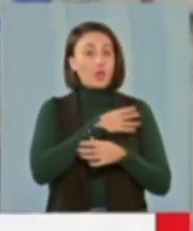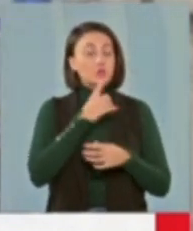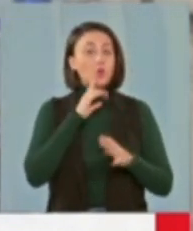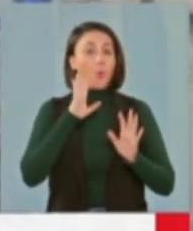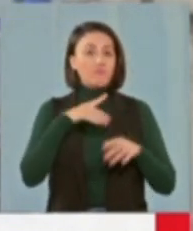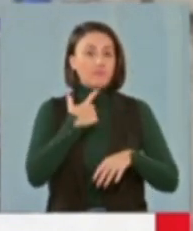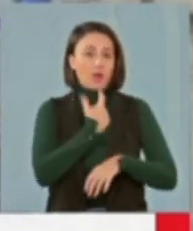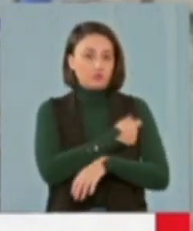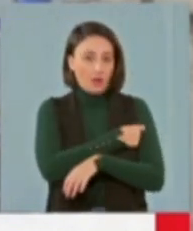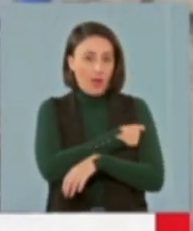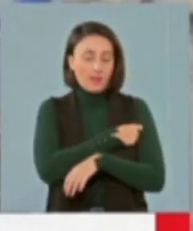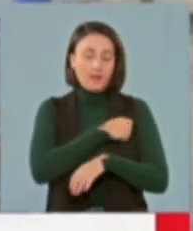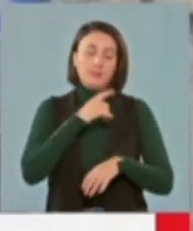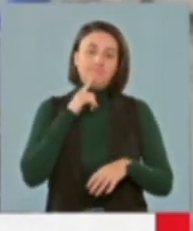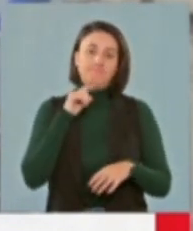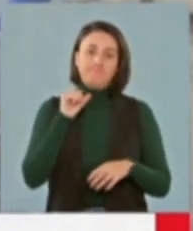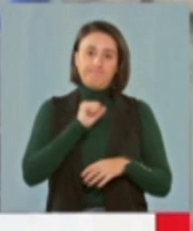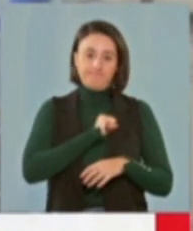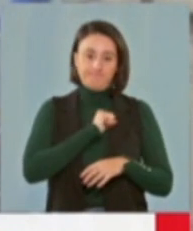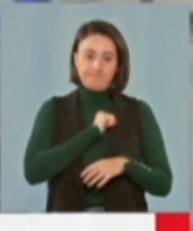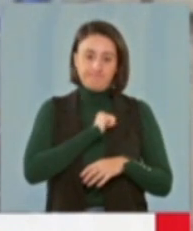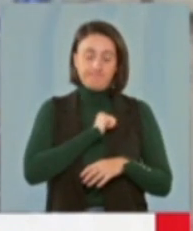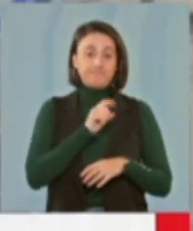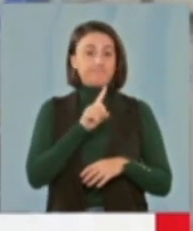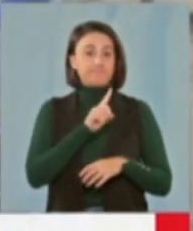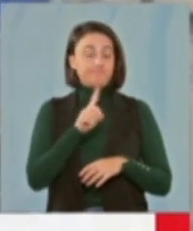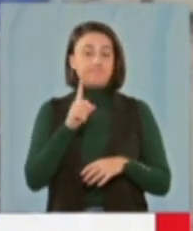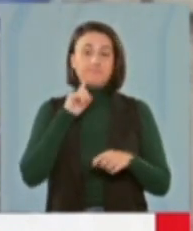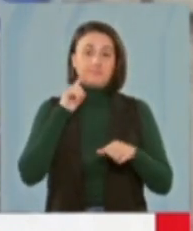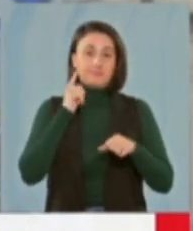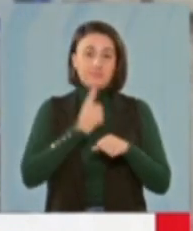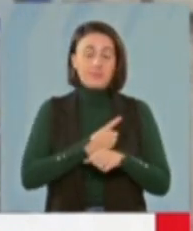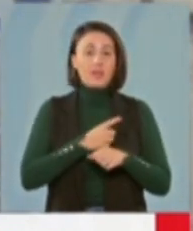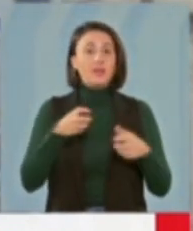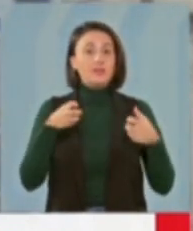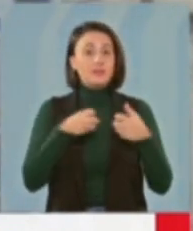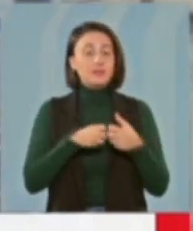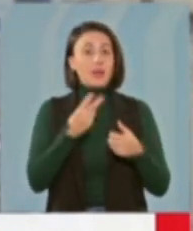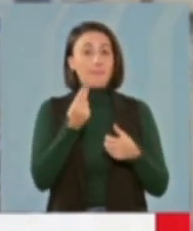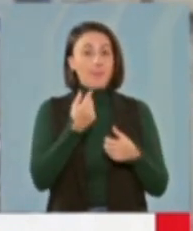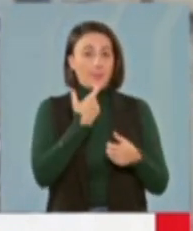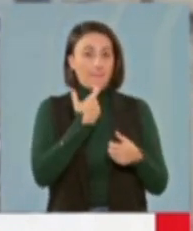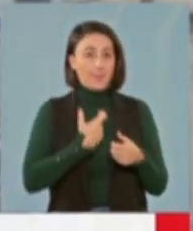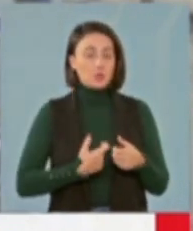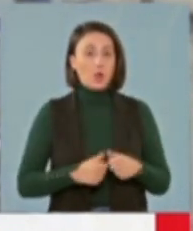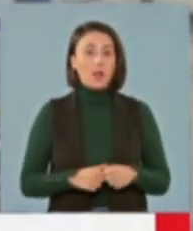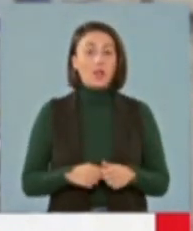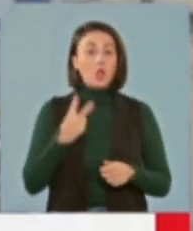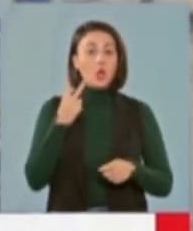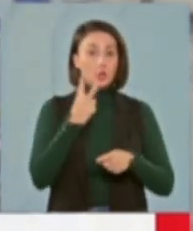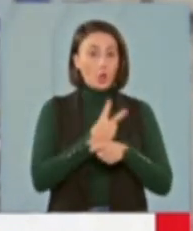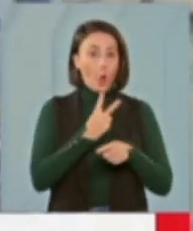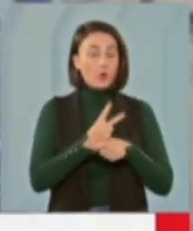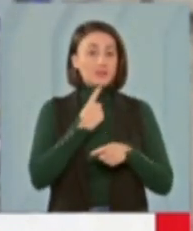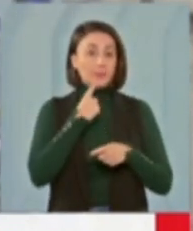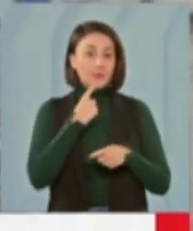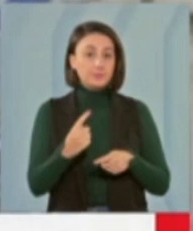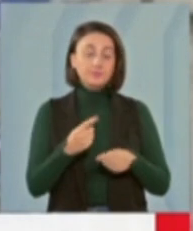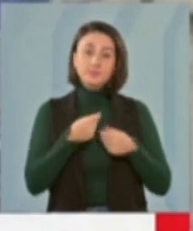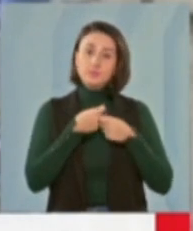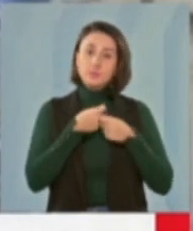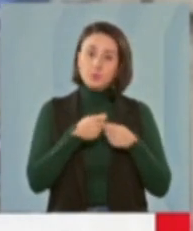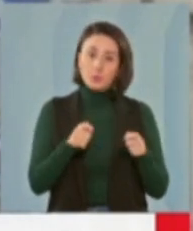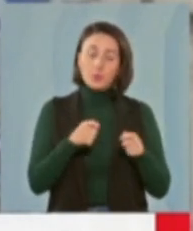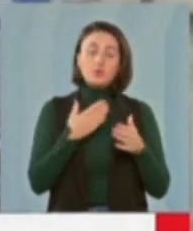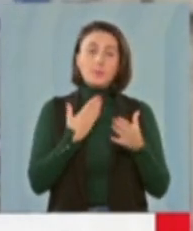imunizat și asta mai ales de teama de a nu fi obligat să se testeze pe bani proprii de două ori pe săptămână pentru a